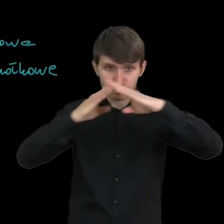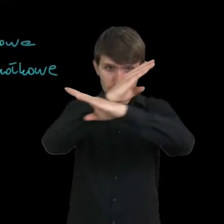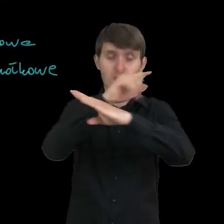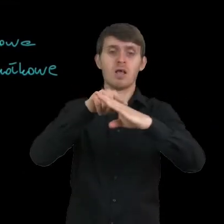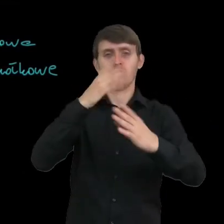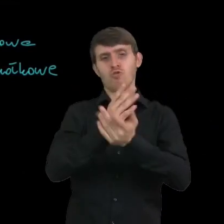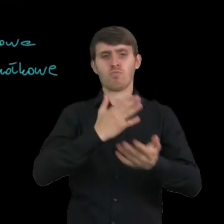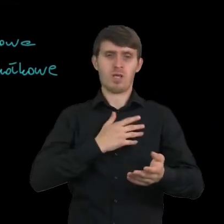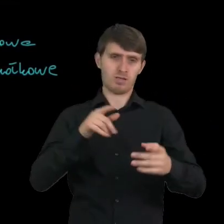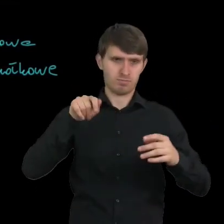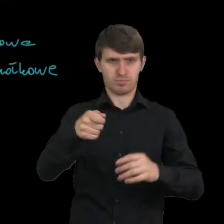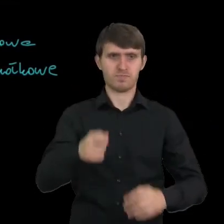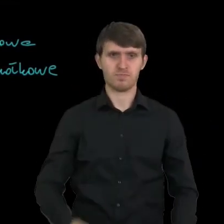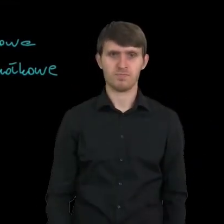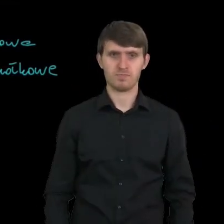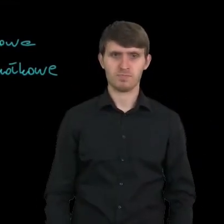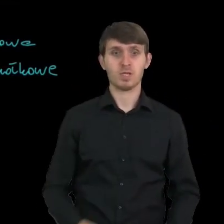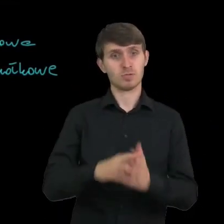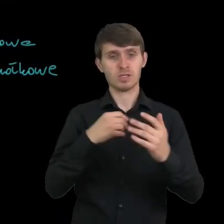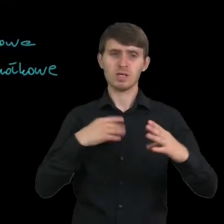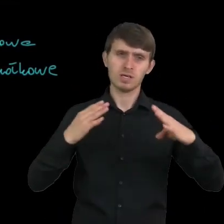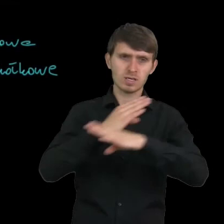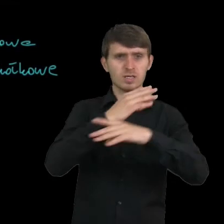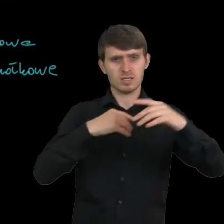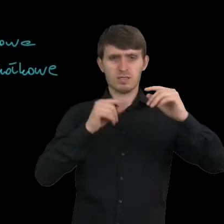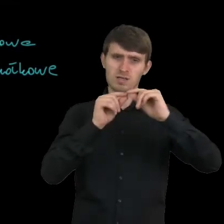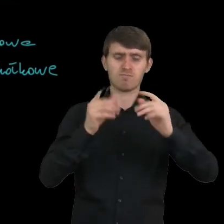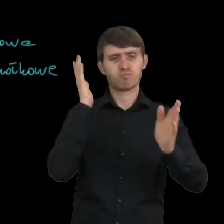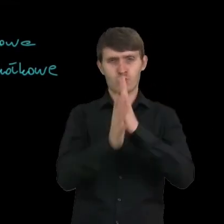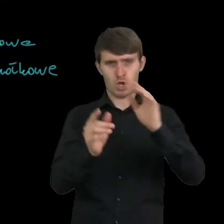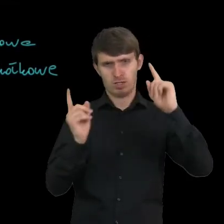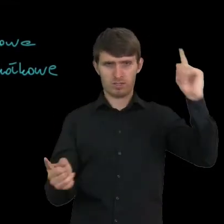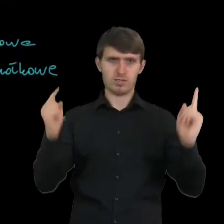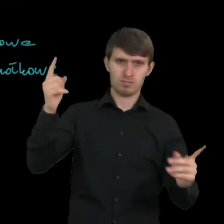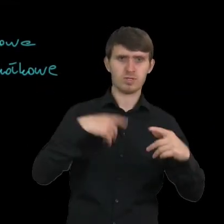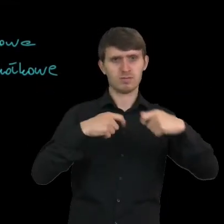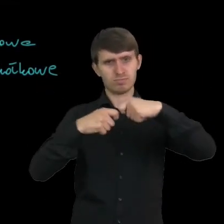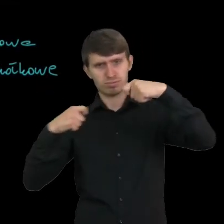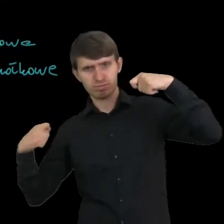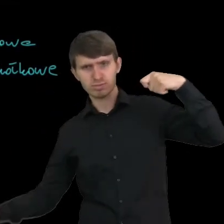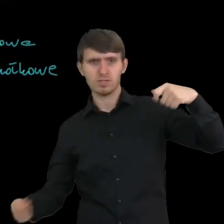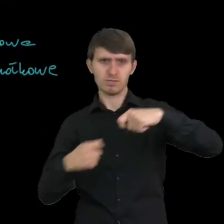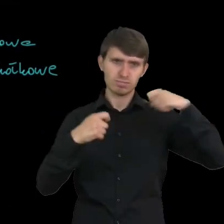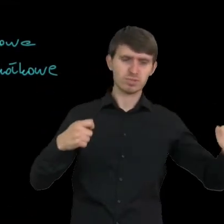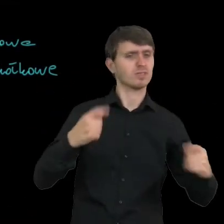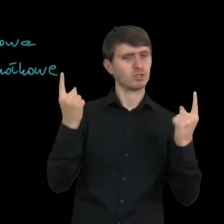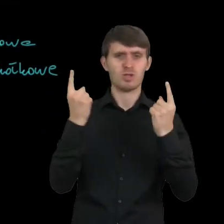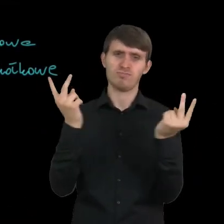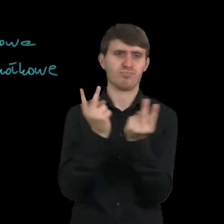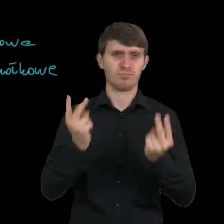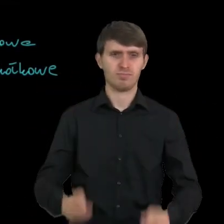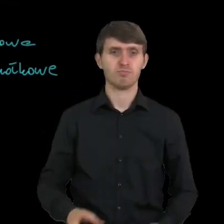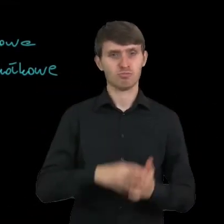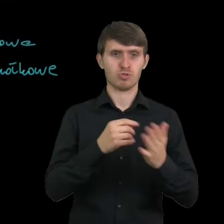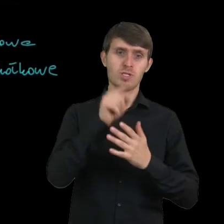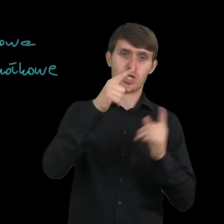mielibyśmy dwie proste. Mielibyśmy dokładnie taką samą sytuację. I popatrzmy. Czyli możemy przypuszczać, że miara